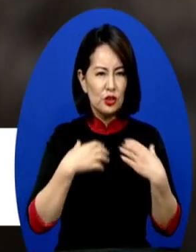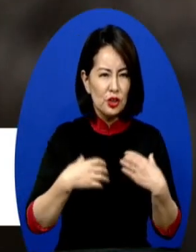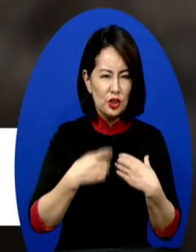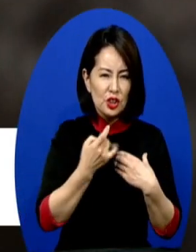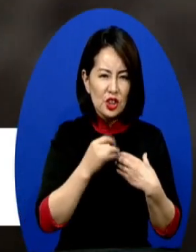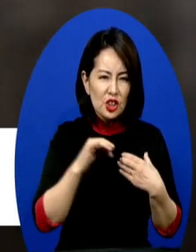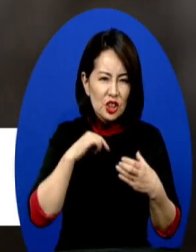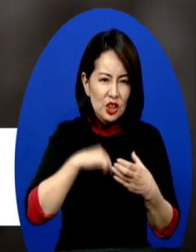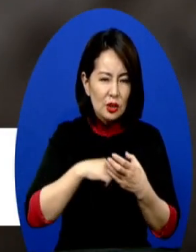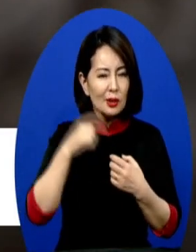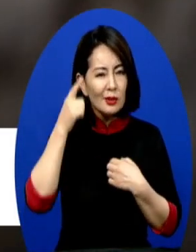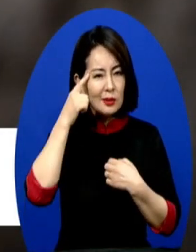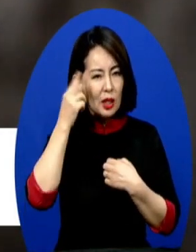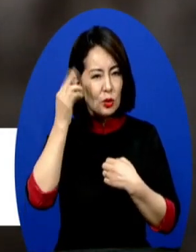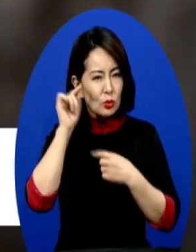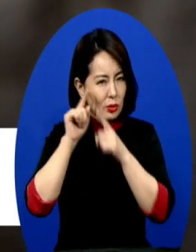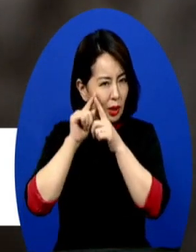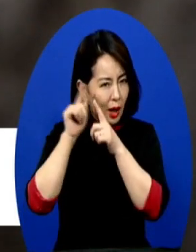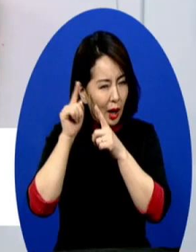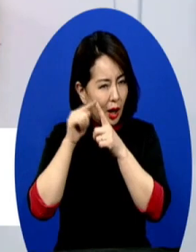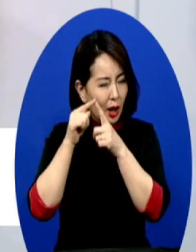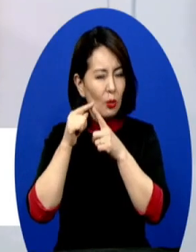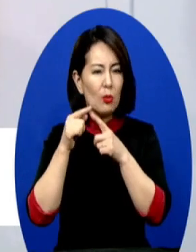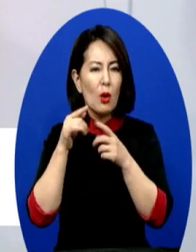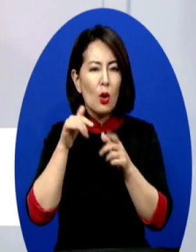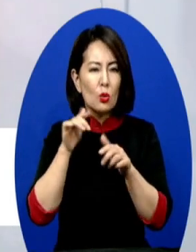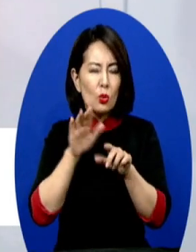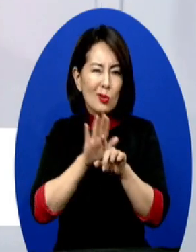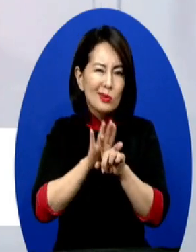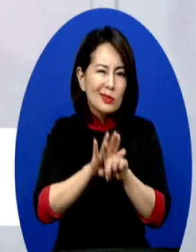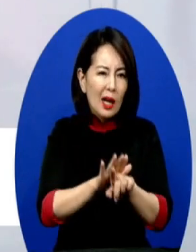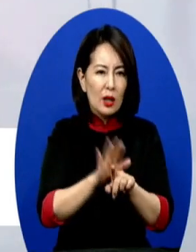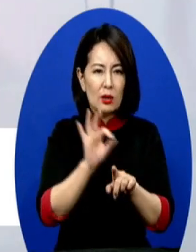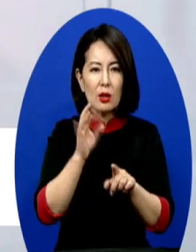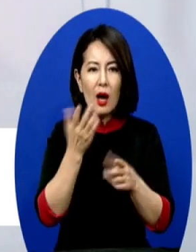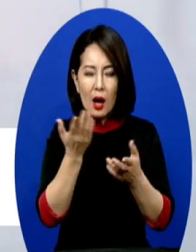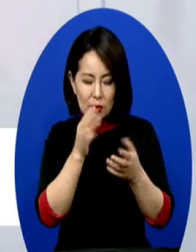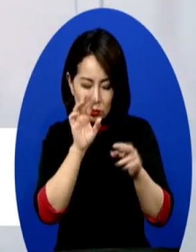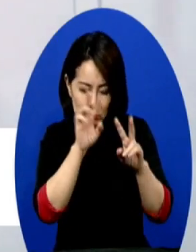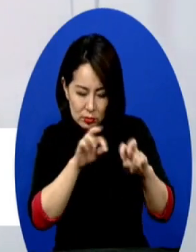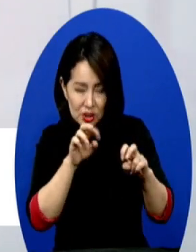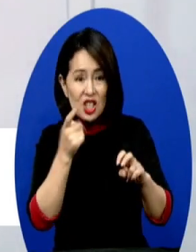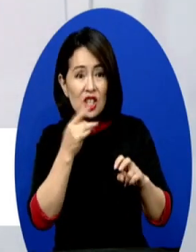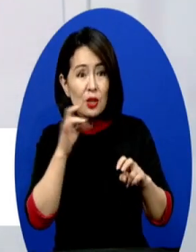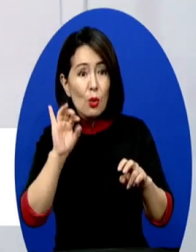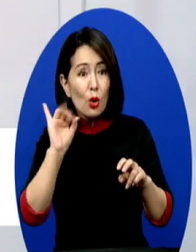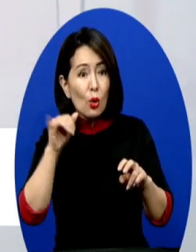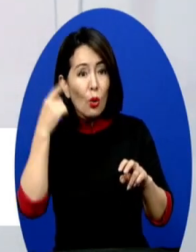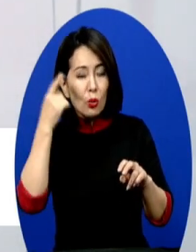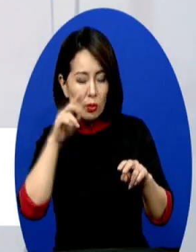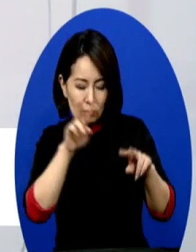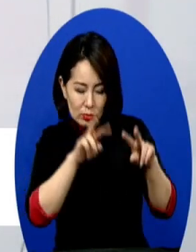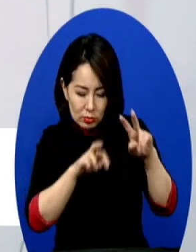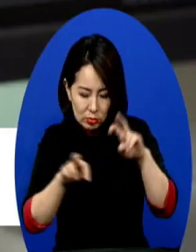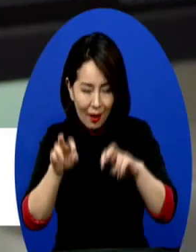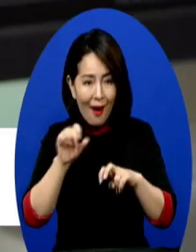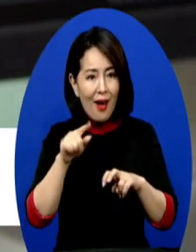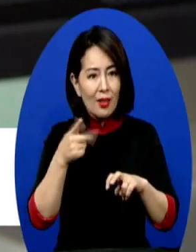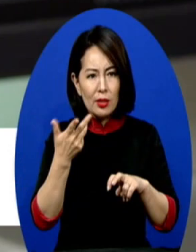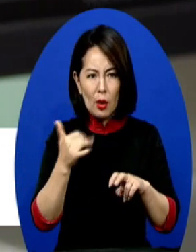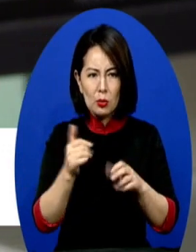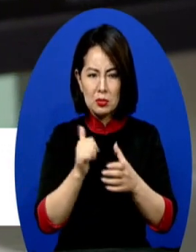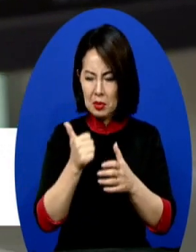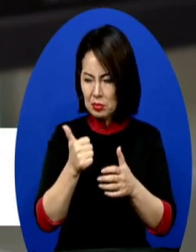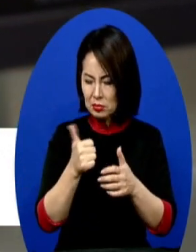хураах, тархинд цус харвах, нурууны дарагдлын хугарлыг оншилдог боллоо. Хиймэл оюун ухааны алгоритмын алдаагүй болон найдвартай